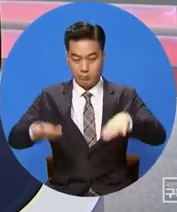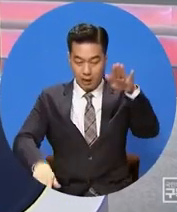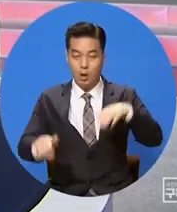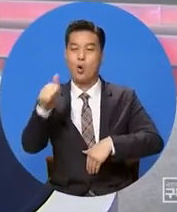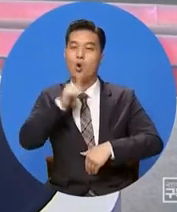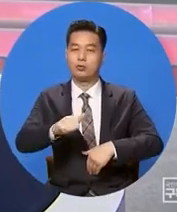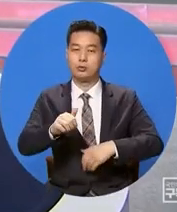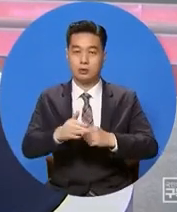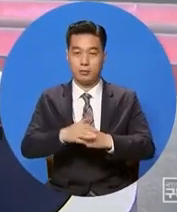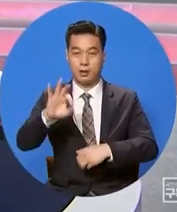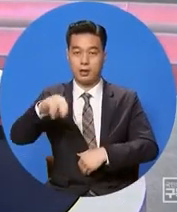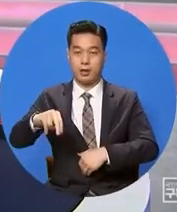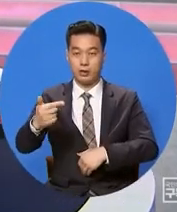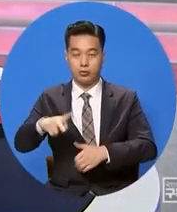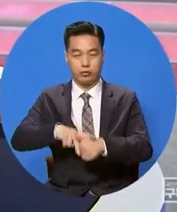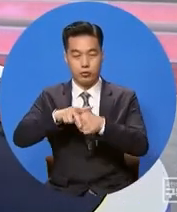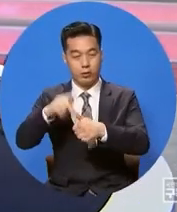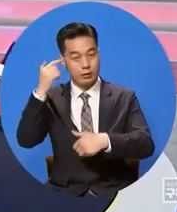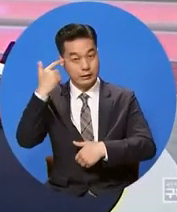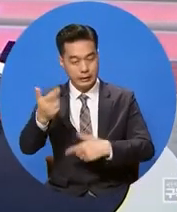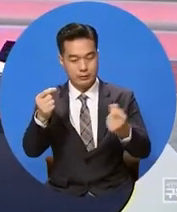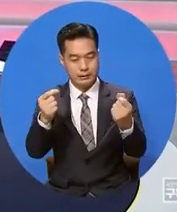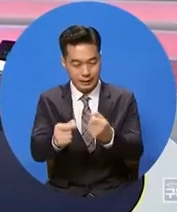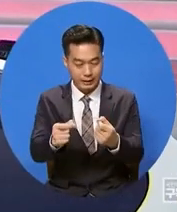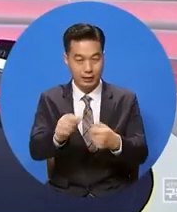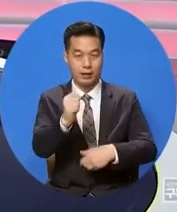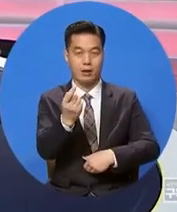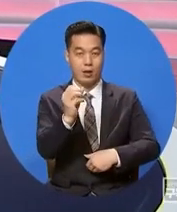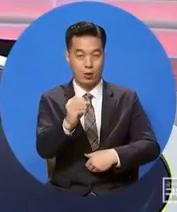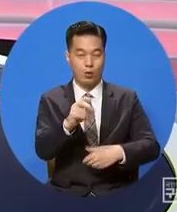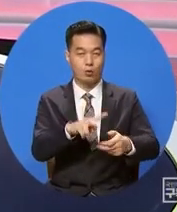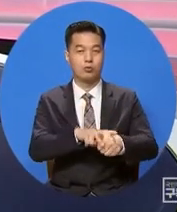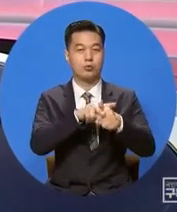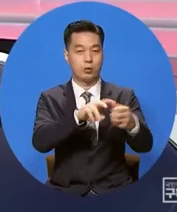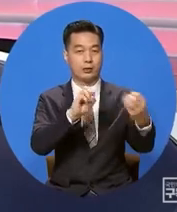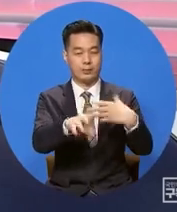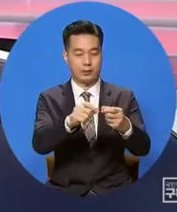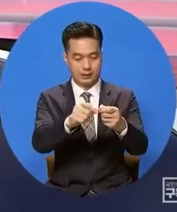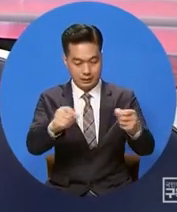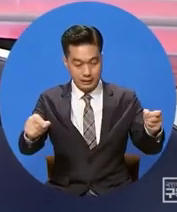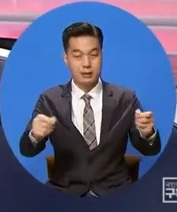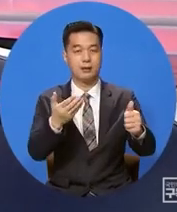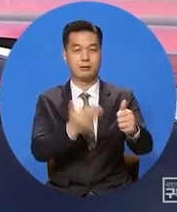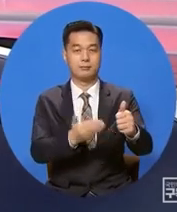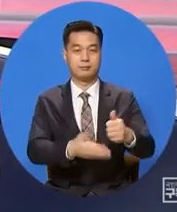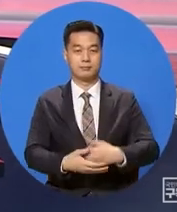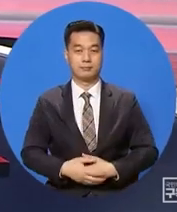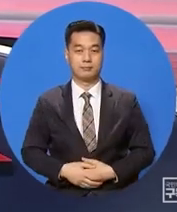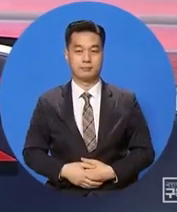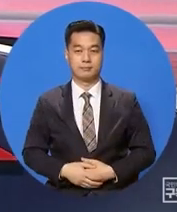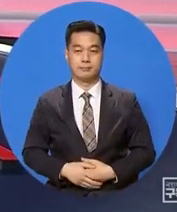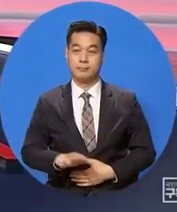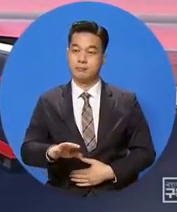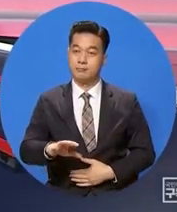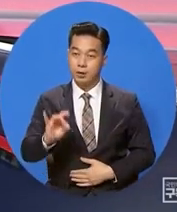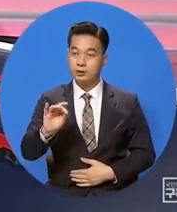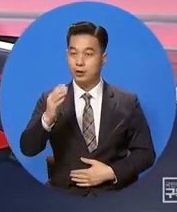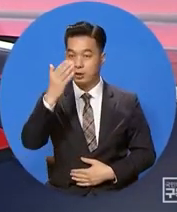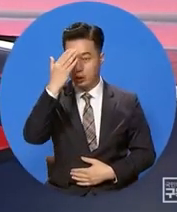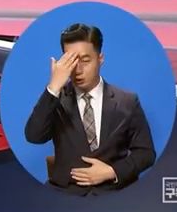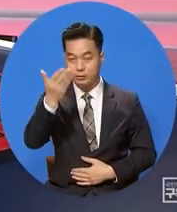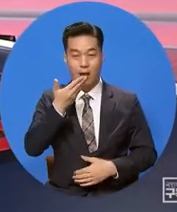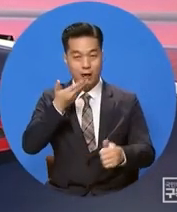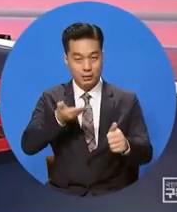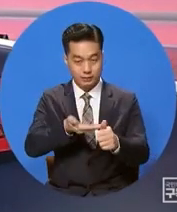윤 후보님께서 질문을 좀 짧게 짧게 해주시고 홍 후보님께서 답변을 길게 주셔야 될 것 같습니다. 말씀을 좀 해보시죠. 우선